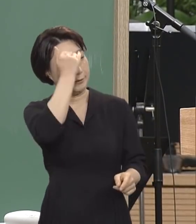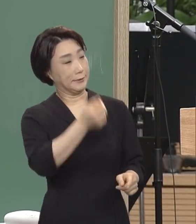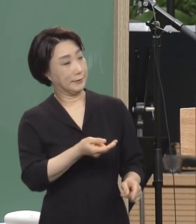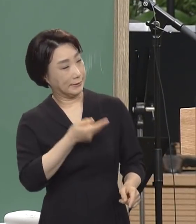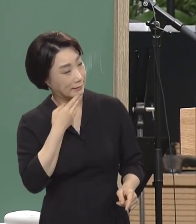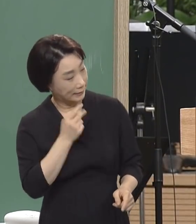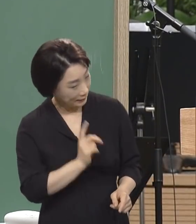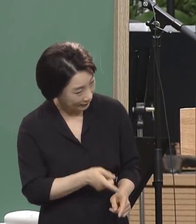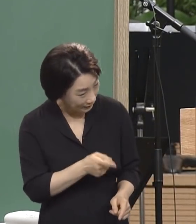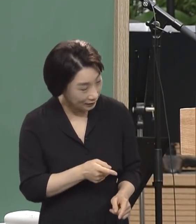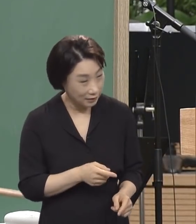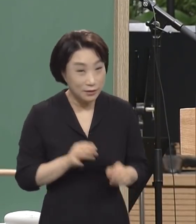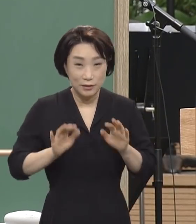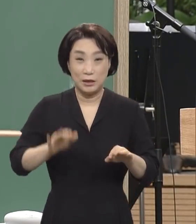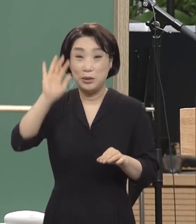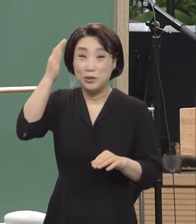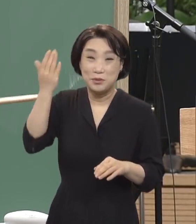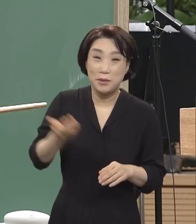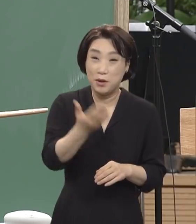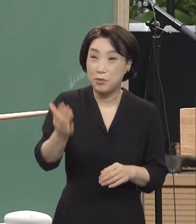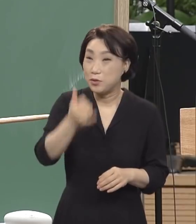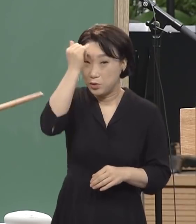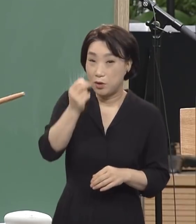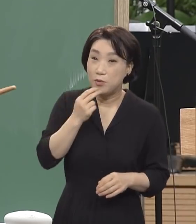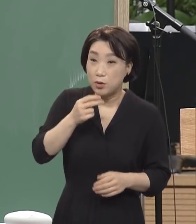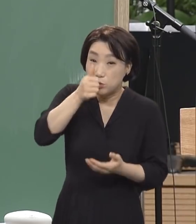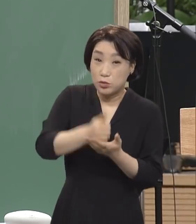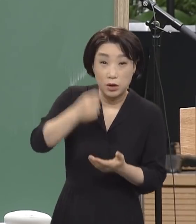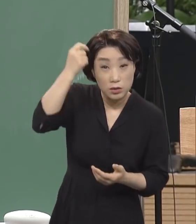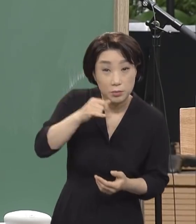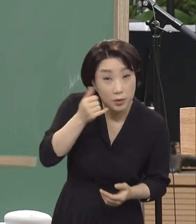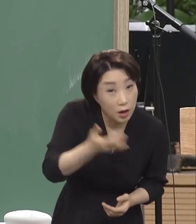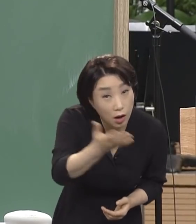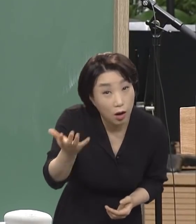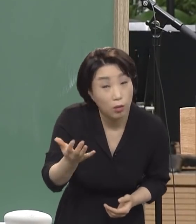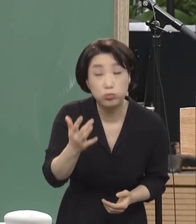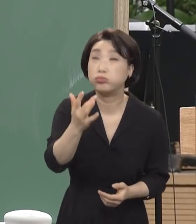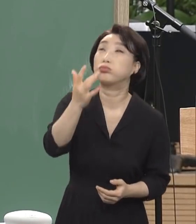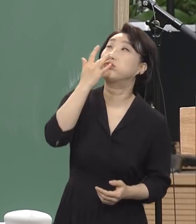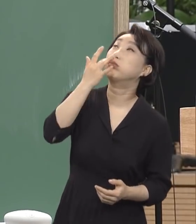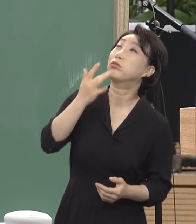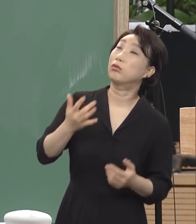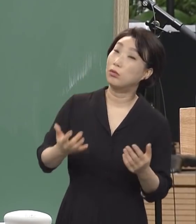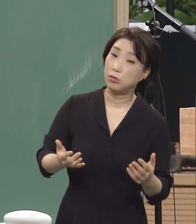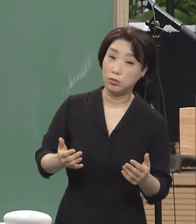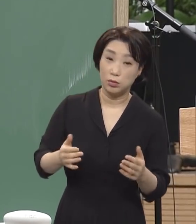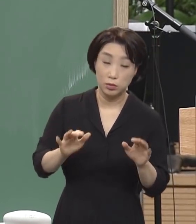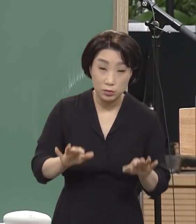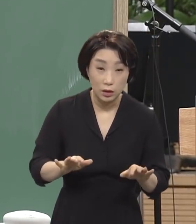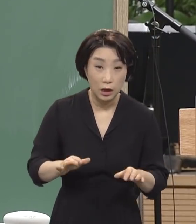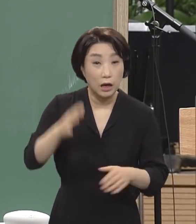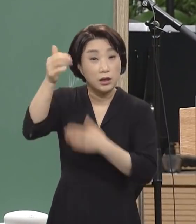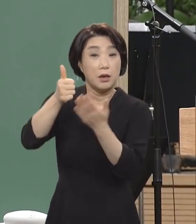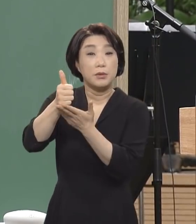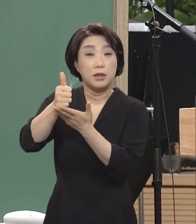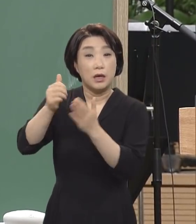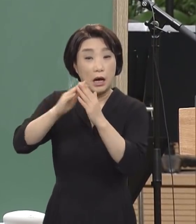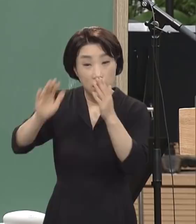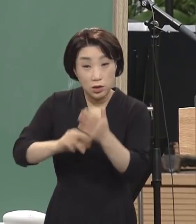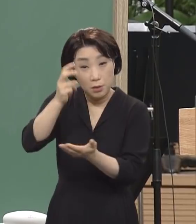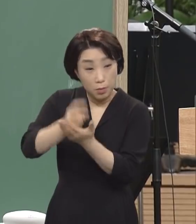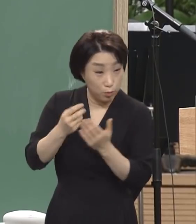놈이라고 그러지요. 그런데 요새 부류를 죄로 여깁니까? 죄로 안 여겨도 하나님은 가정의 법칙 속에서